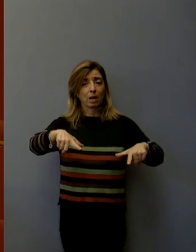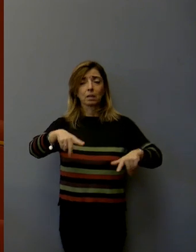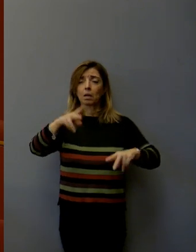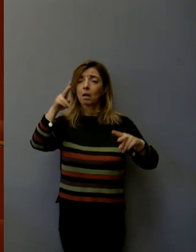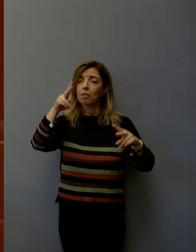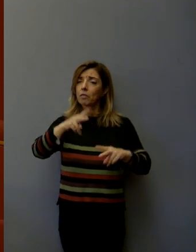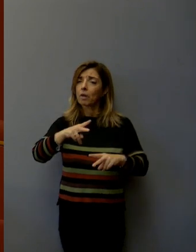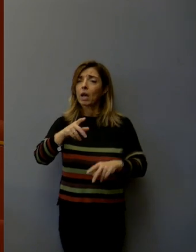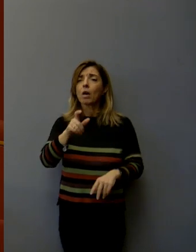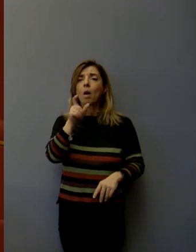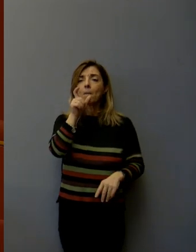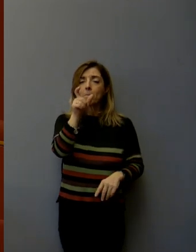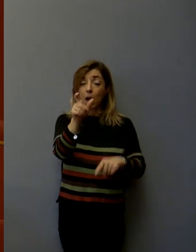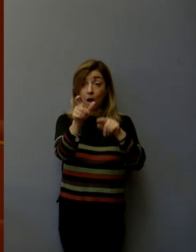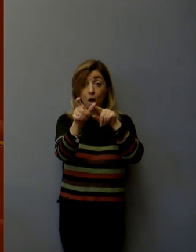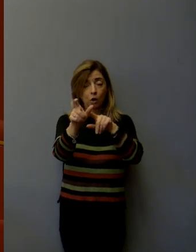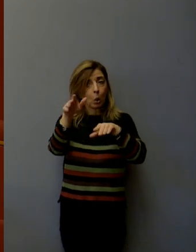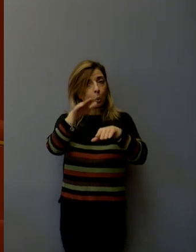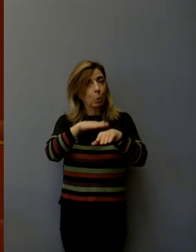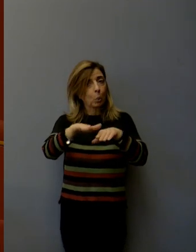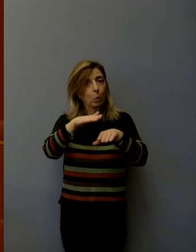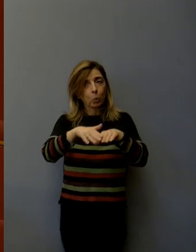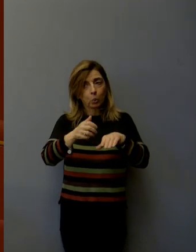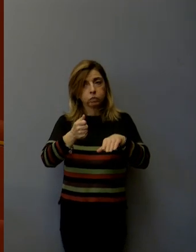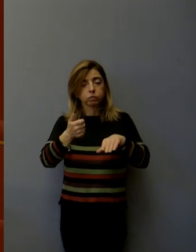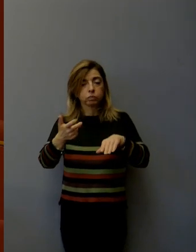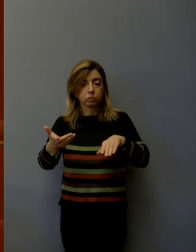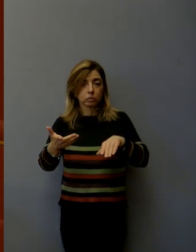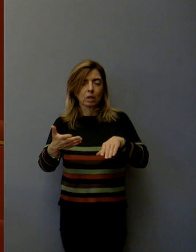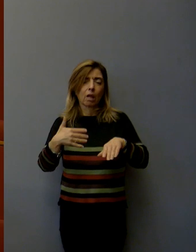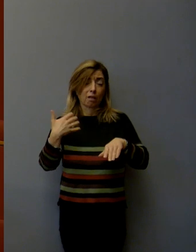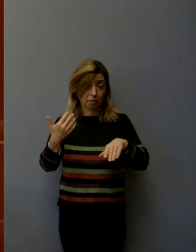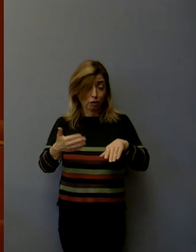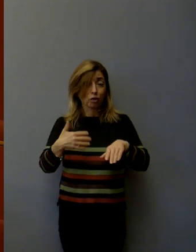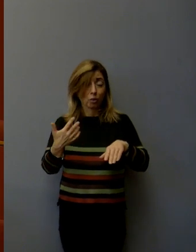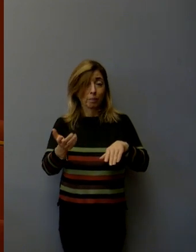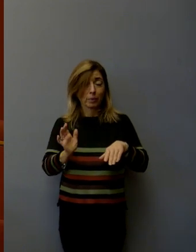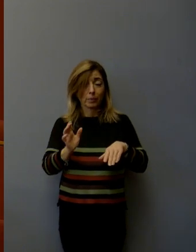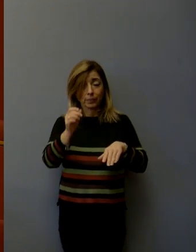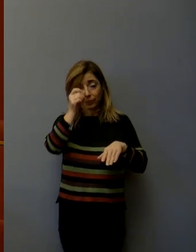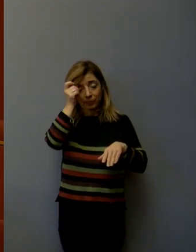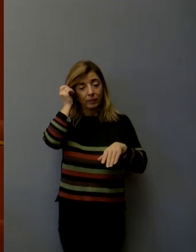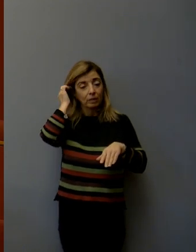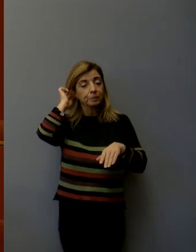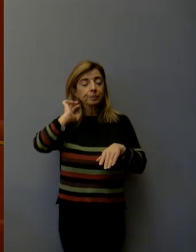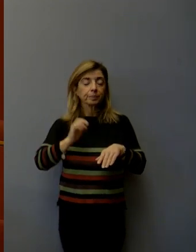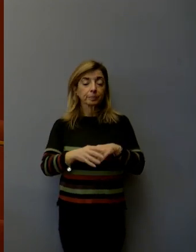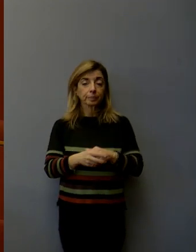a volte anche un po' abusate e diciamo che è uno